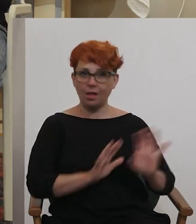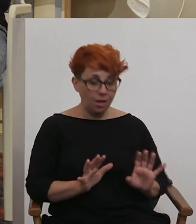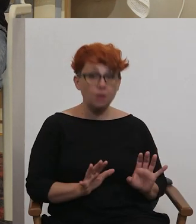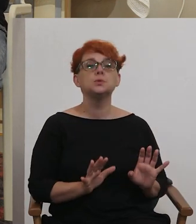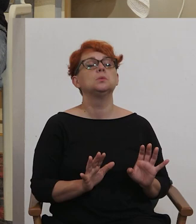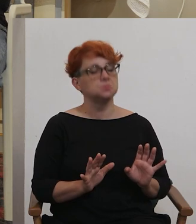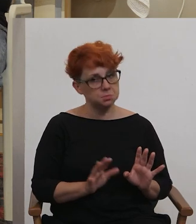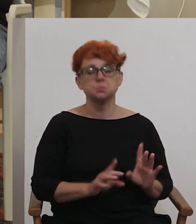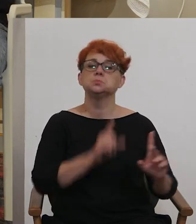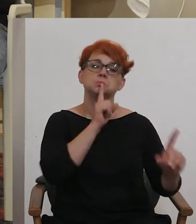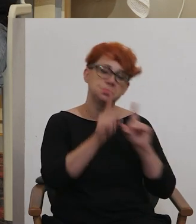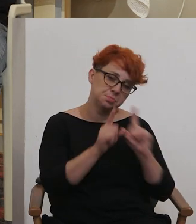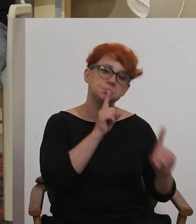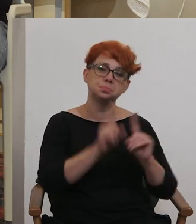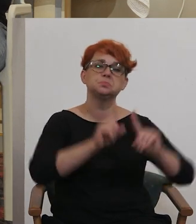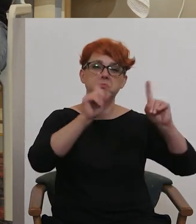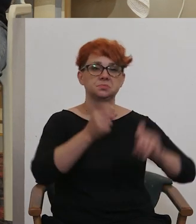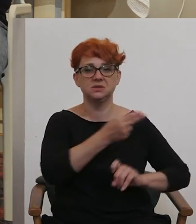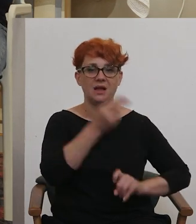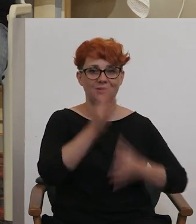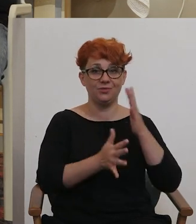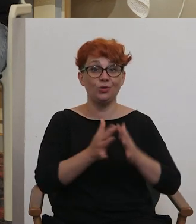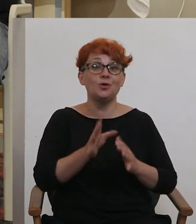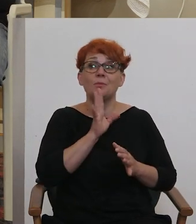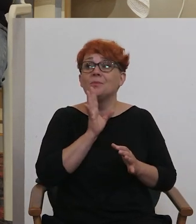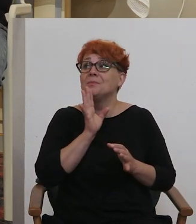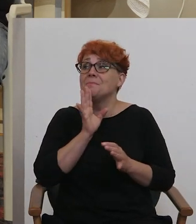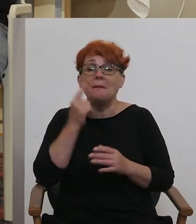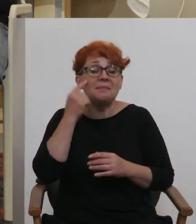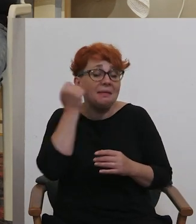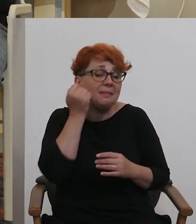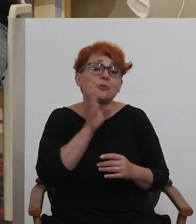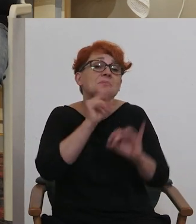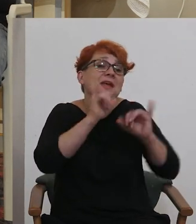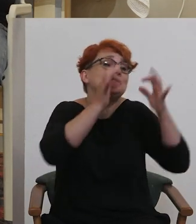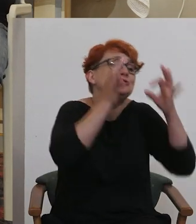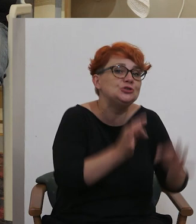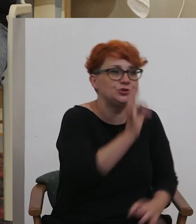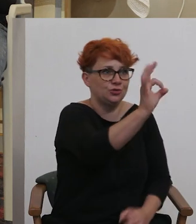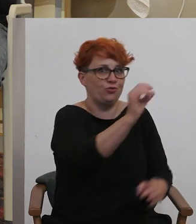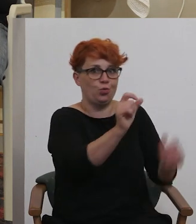zaczęliśmy rozmawiać po prostu o wojnie. I pamiętam jak dziś zdanie pani Adeli Żurawskiej,